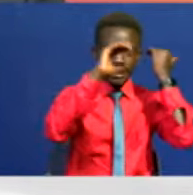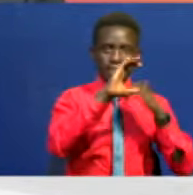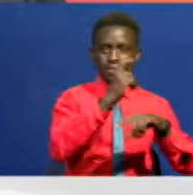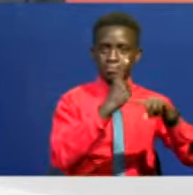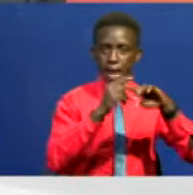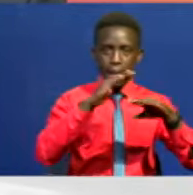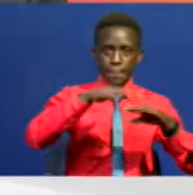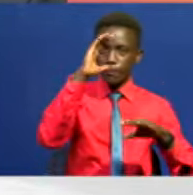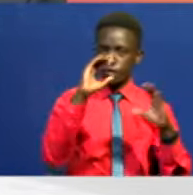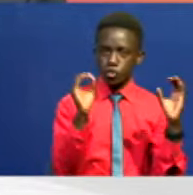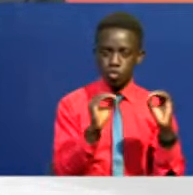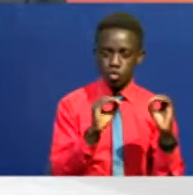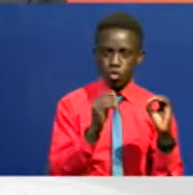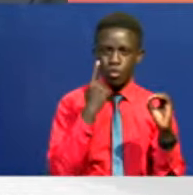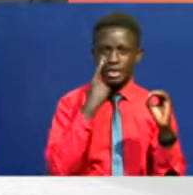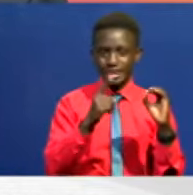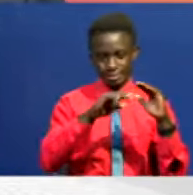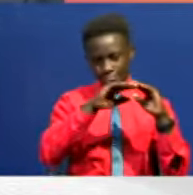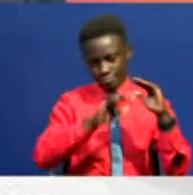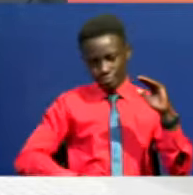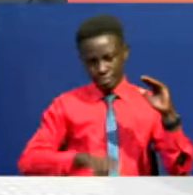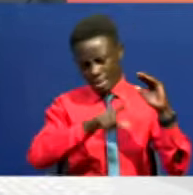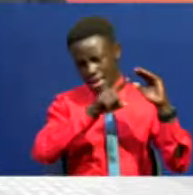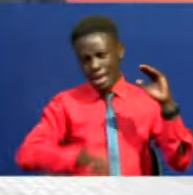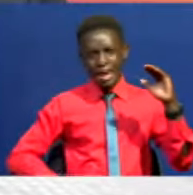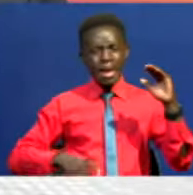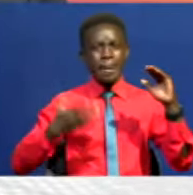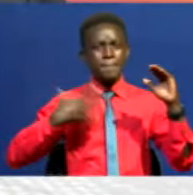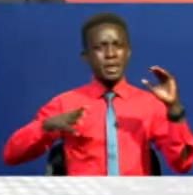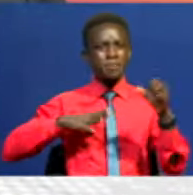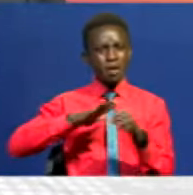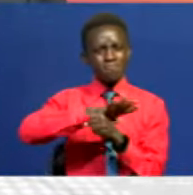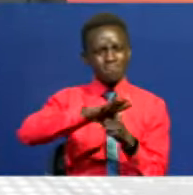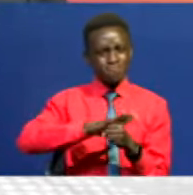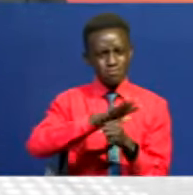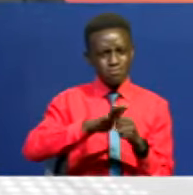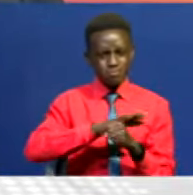Mm-hmm. Na wale ambao wako kule nje wanaangalia mahali ambapo wangeweza maybe